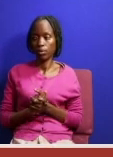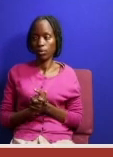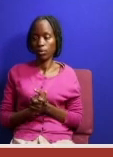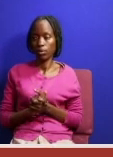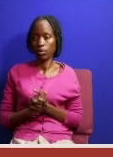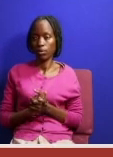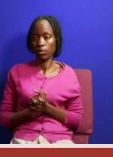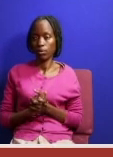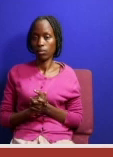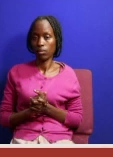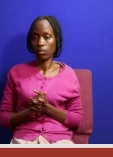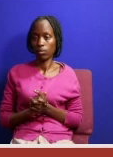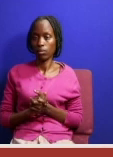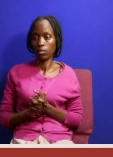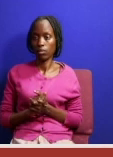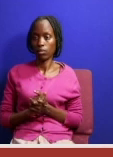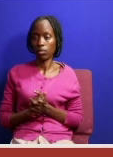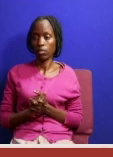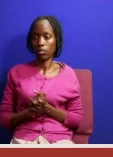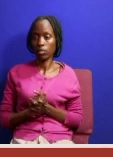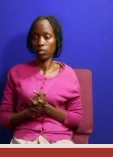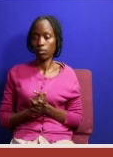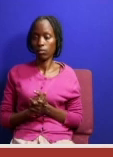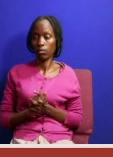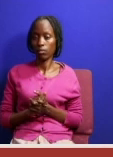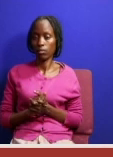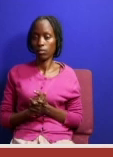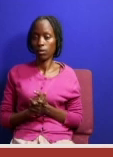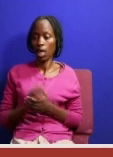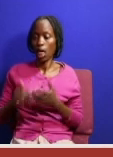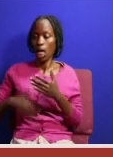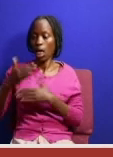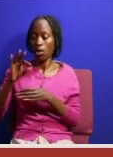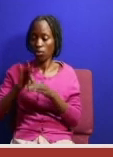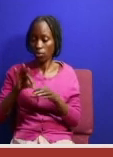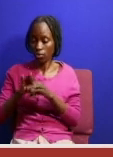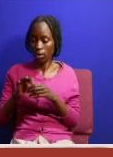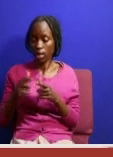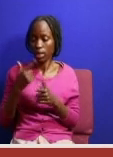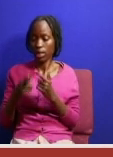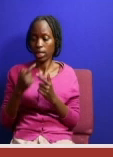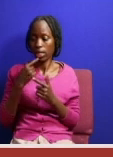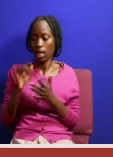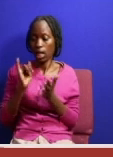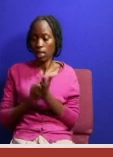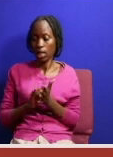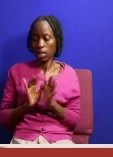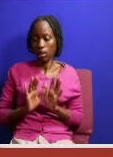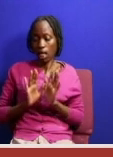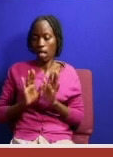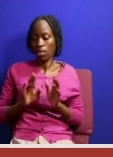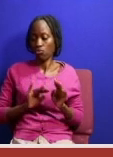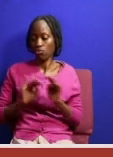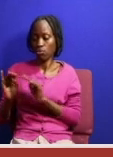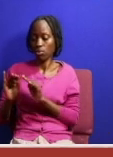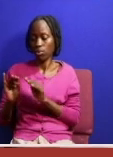Sasa, lakini baada ya uchaguzi namna hii, pap, anasema sasa yeye ameruka, ameingia